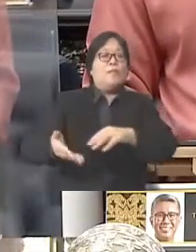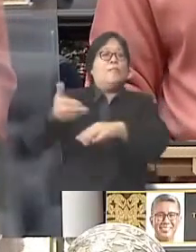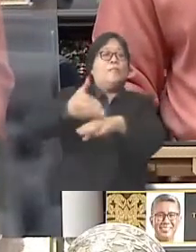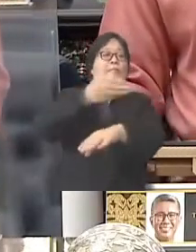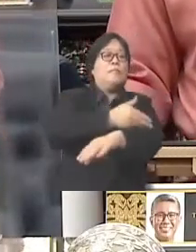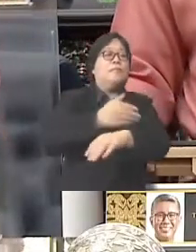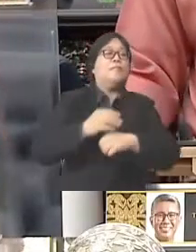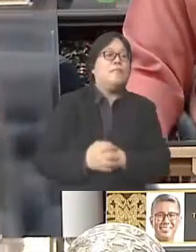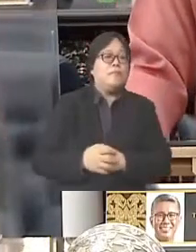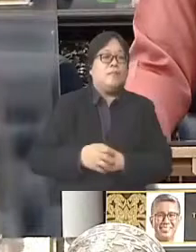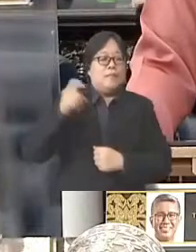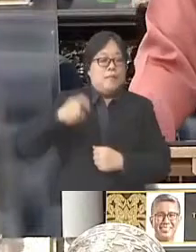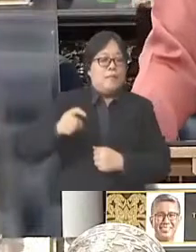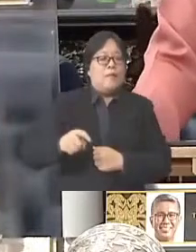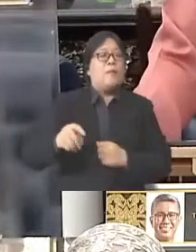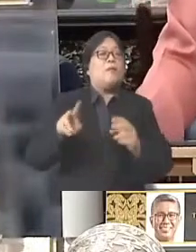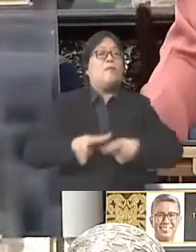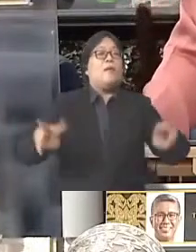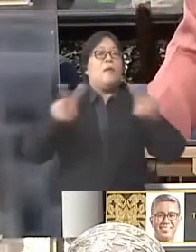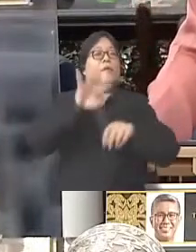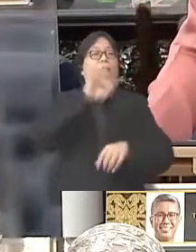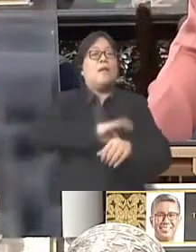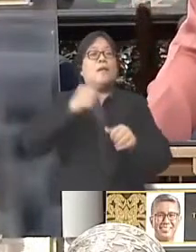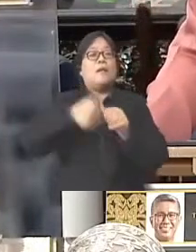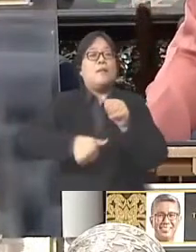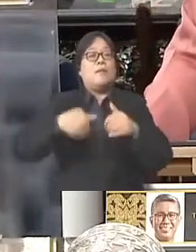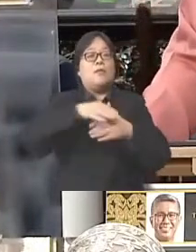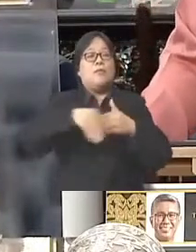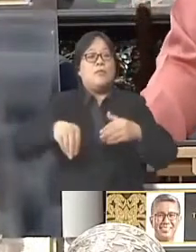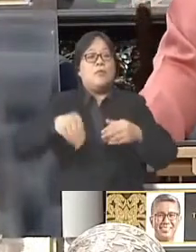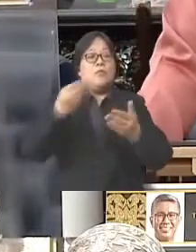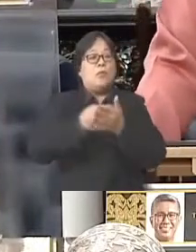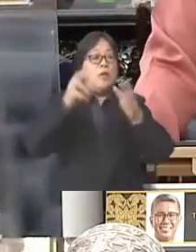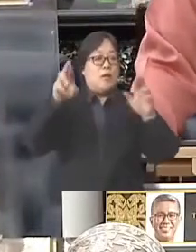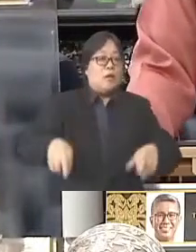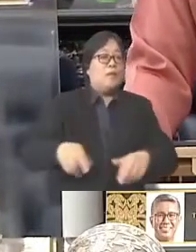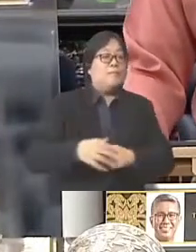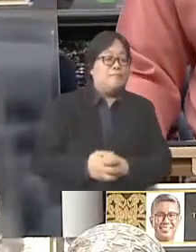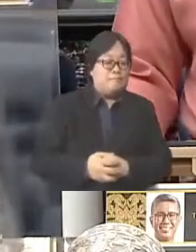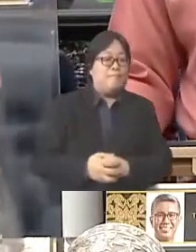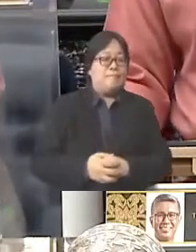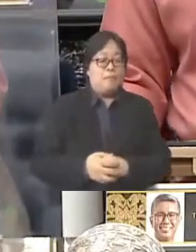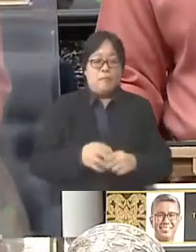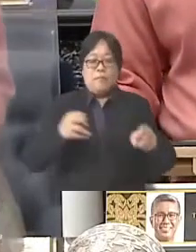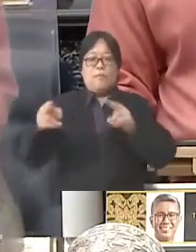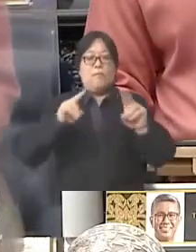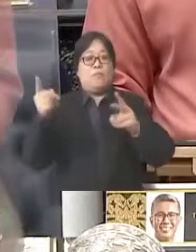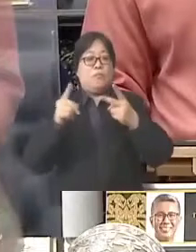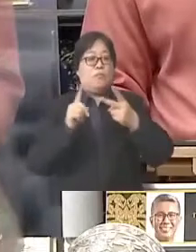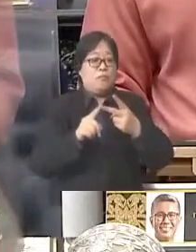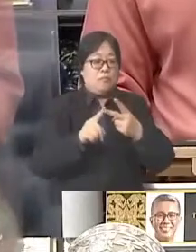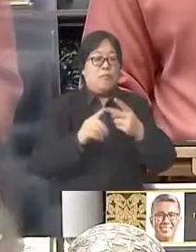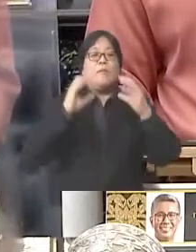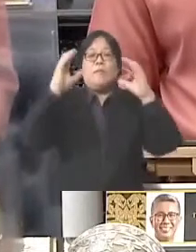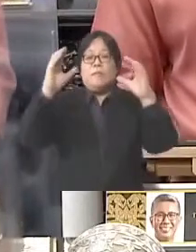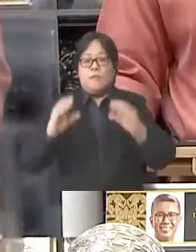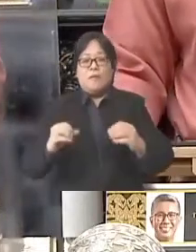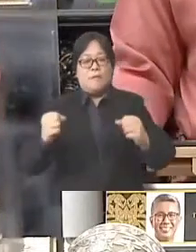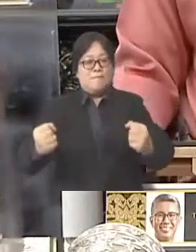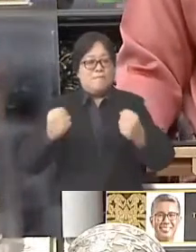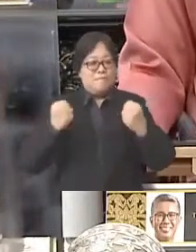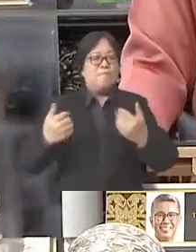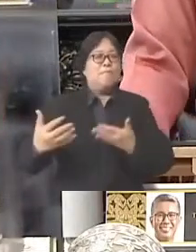ditingkatkan lagi memastikan nilai faedah terbaik bagi setiap Ringgit gue kayak sebagai inisiatif kedua langkah